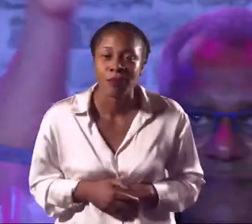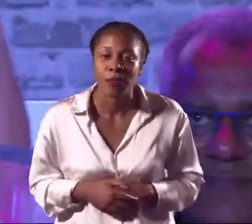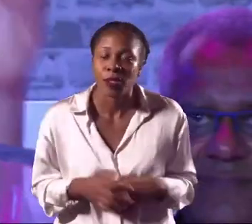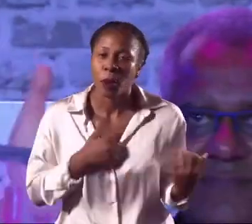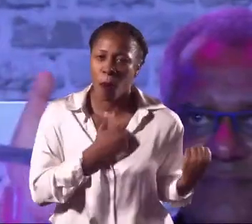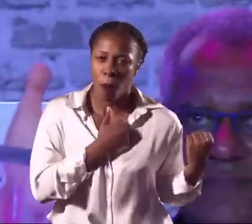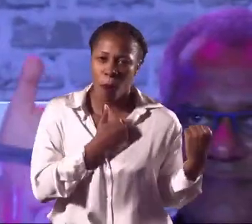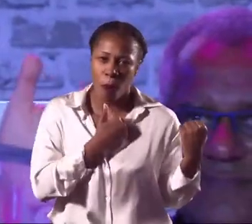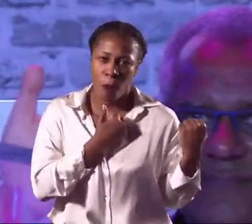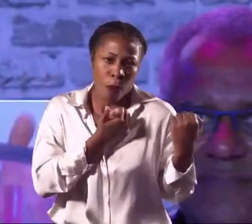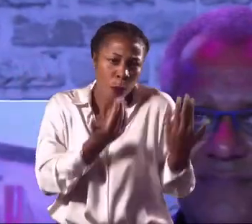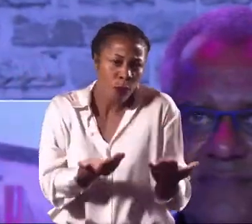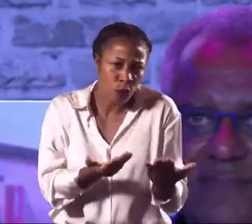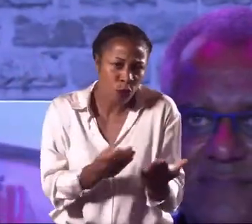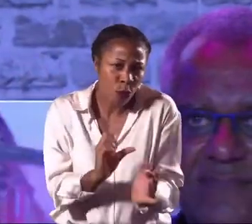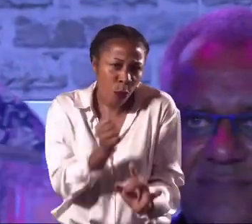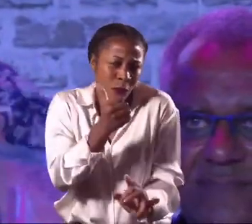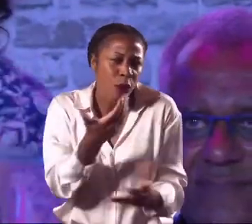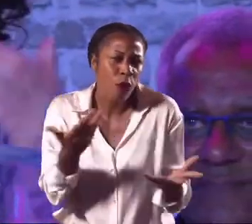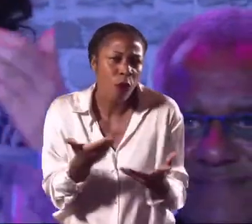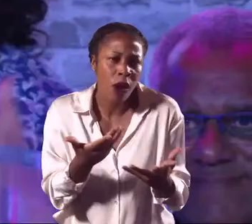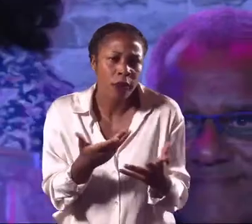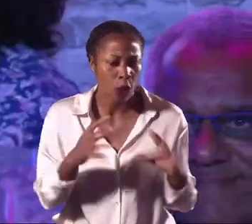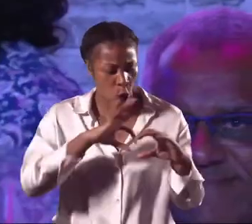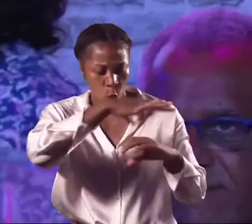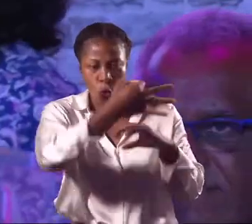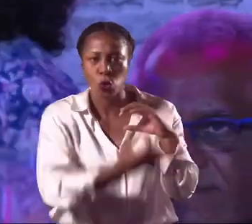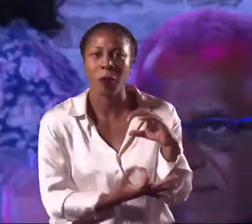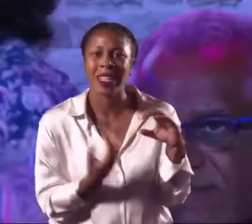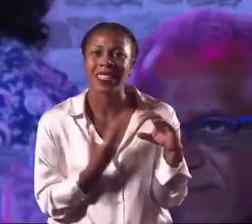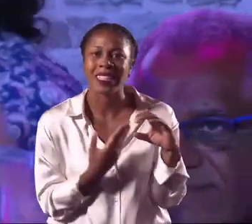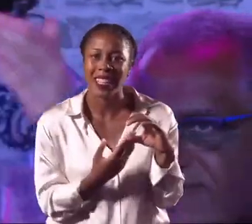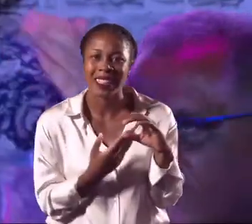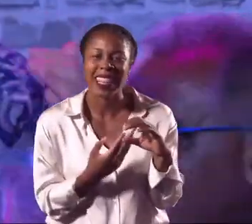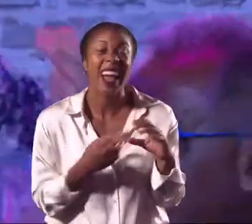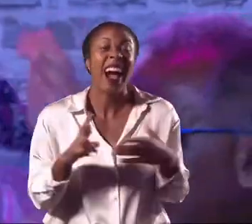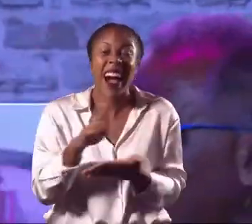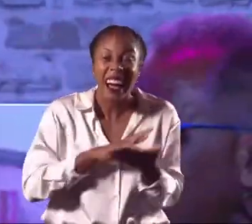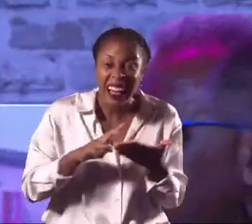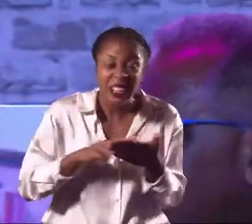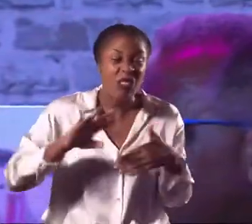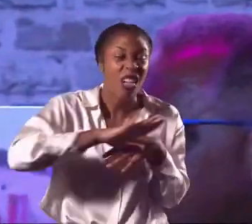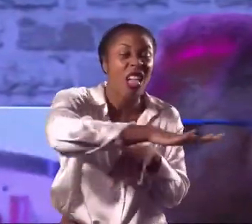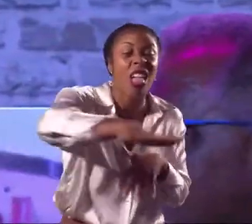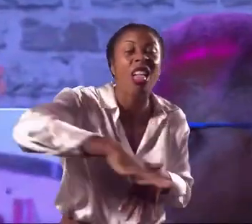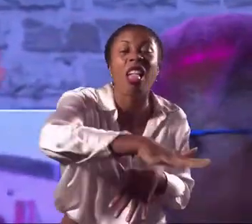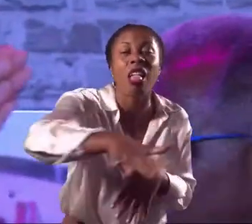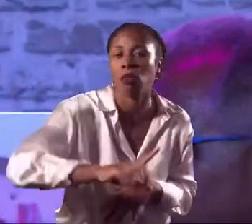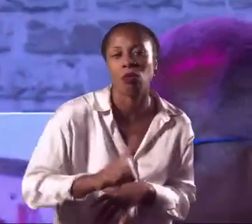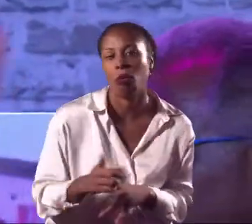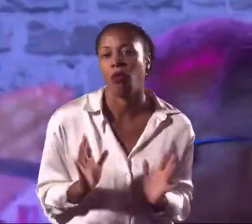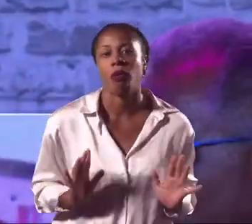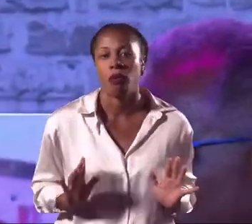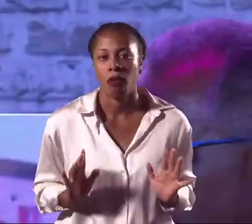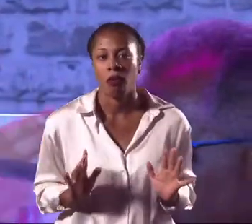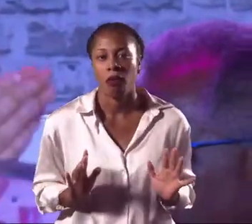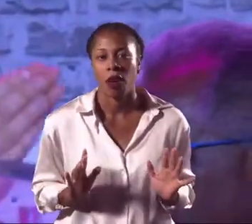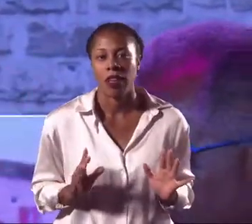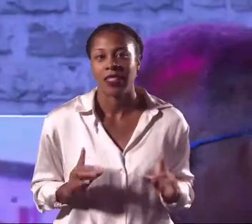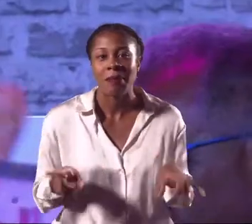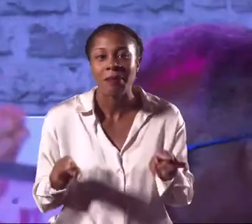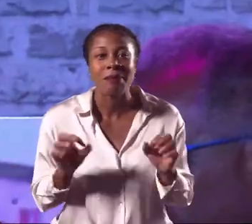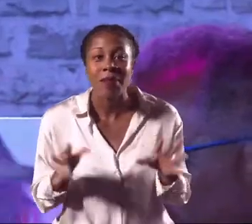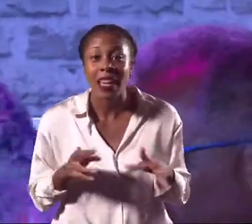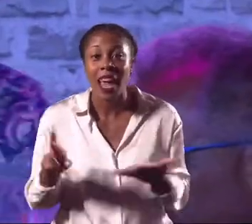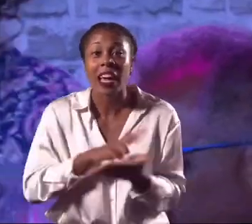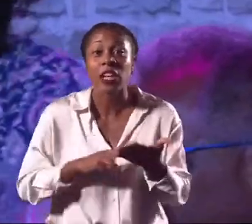déjà une première chose. Que les Outre-mer ne soient plus les régions ultra-périphériques et les régions oubliées